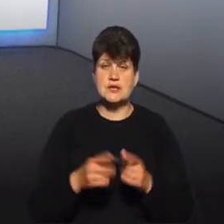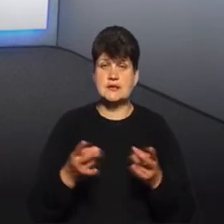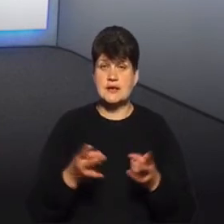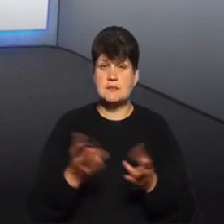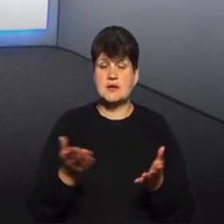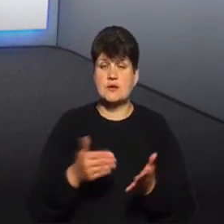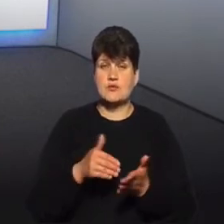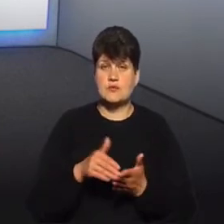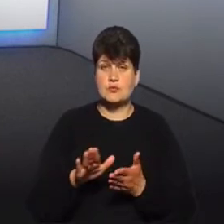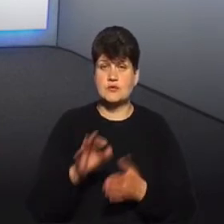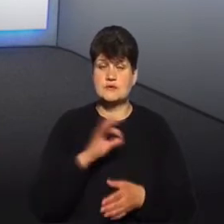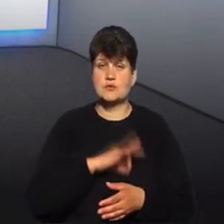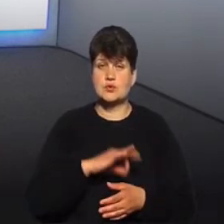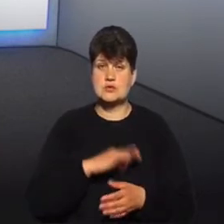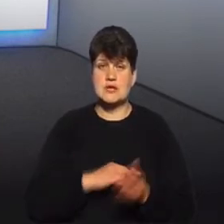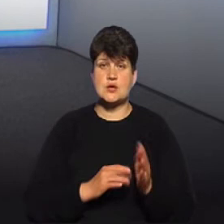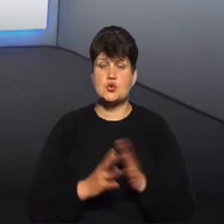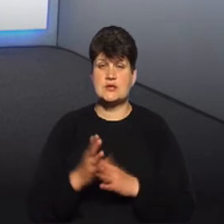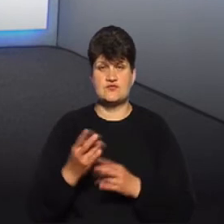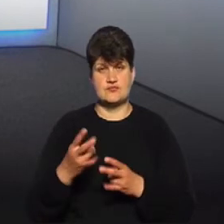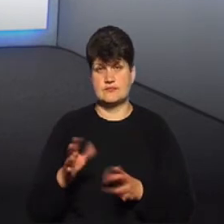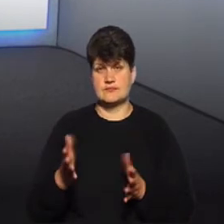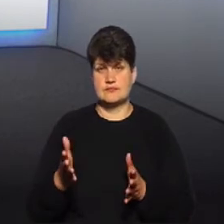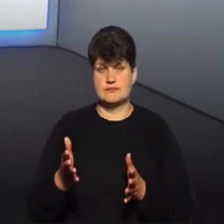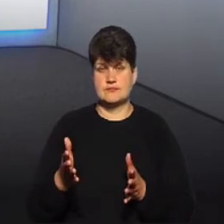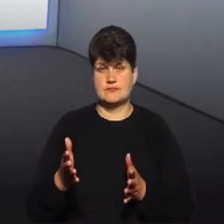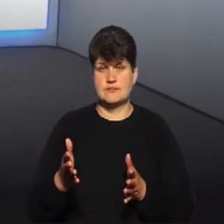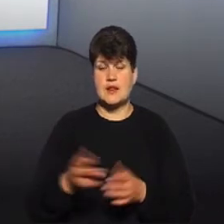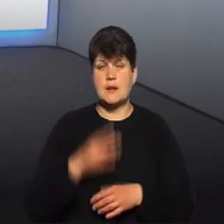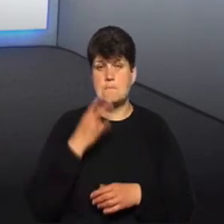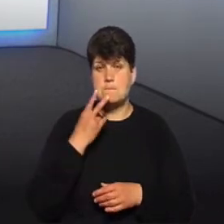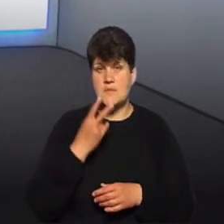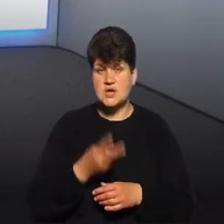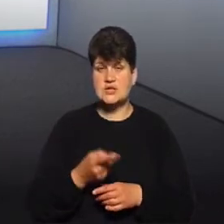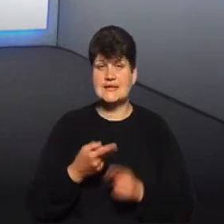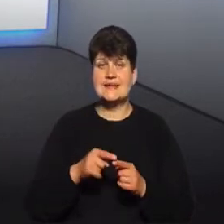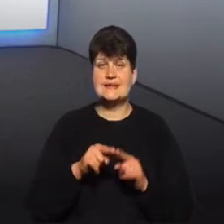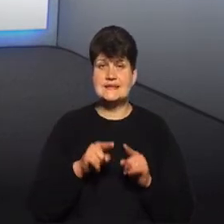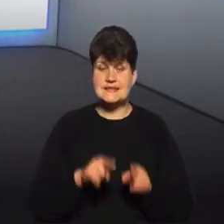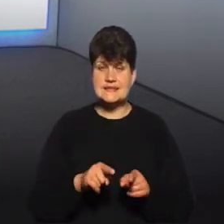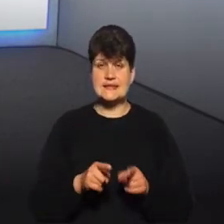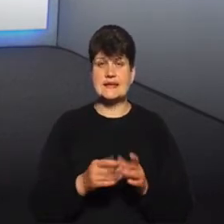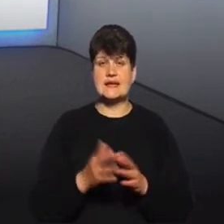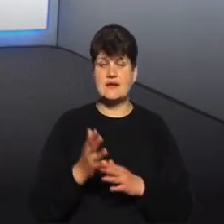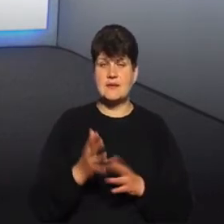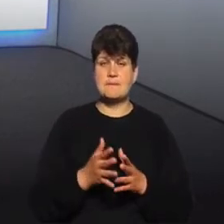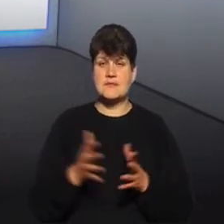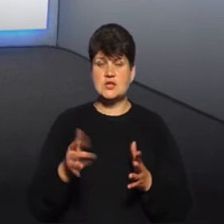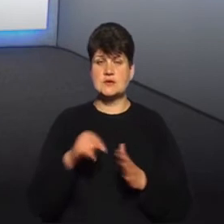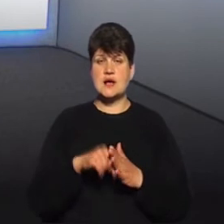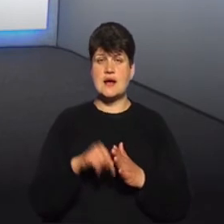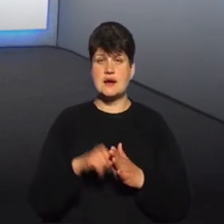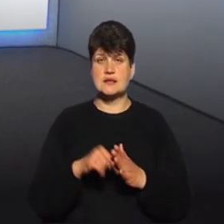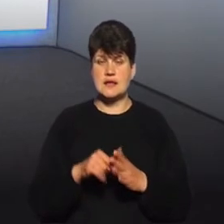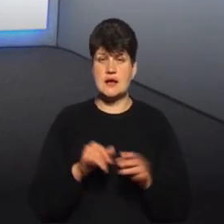таких рослин, чи не варто? Бачите, такі явища кислотних дощів, вони більш характерні і поширені в нас